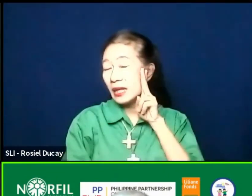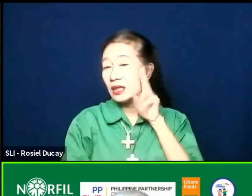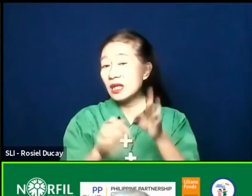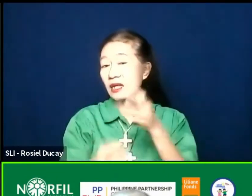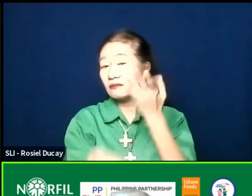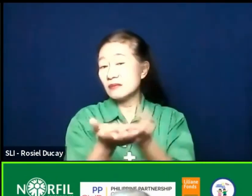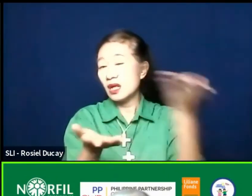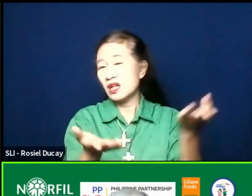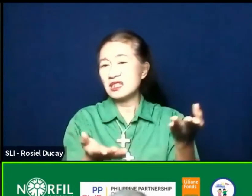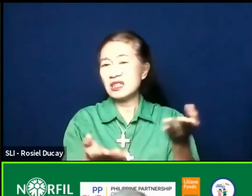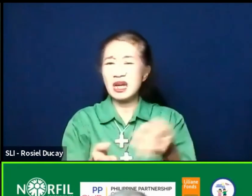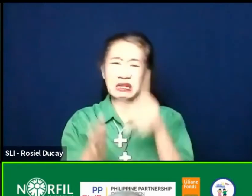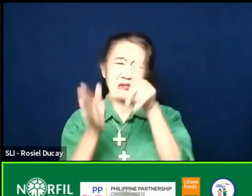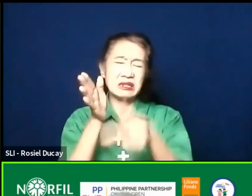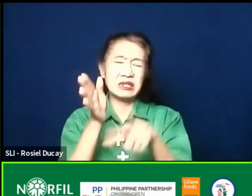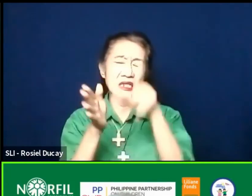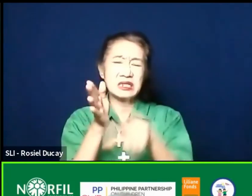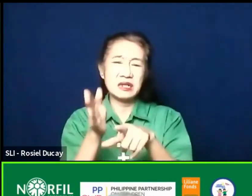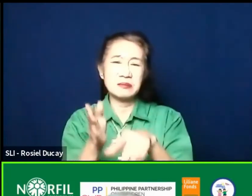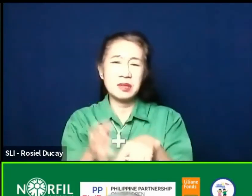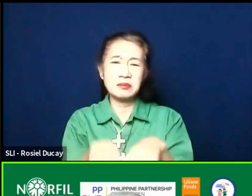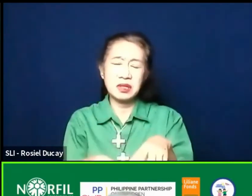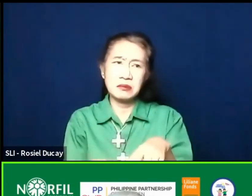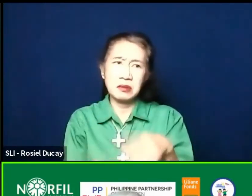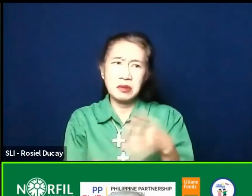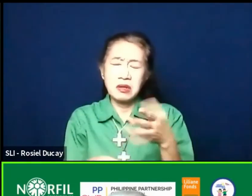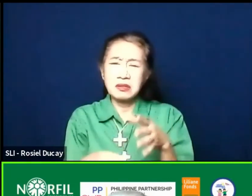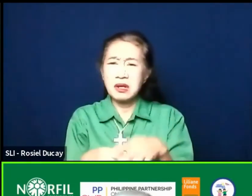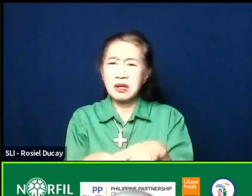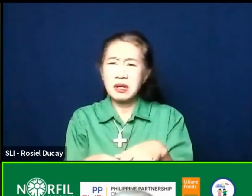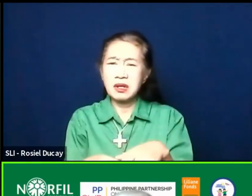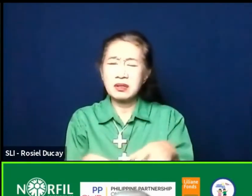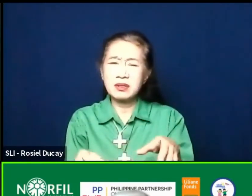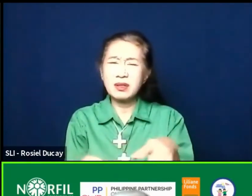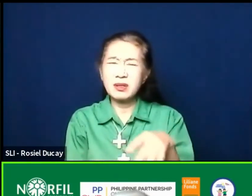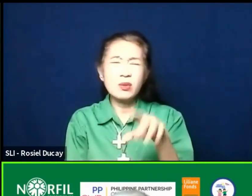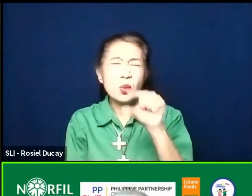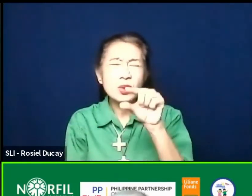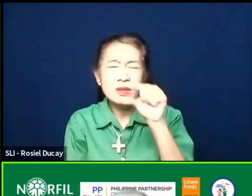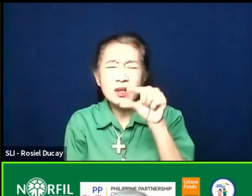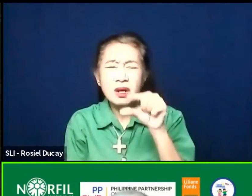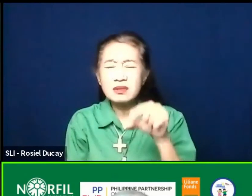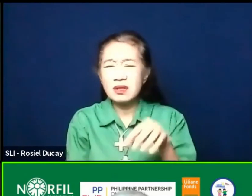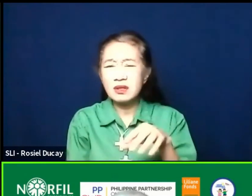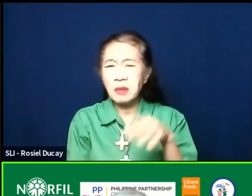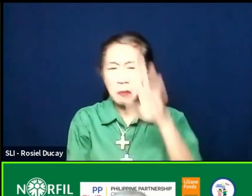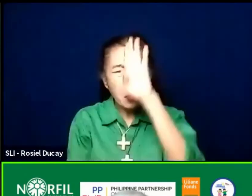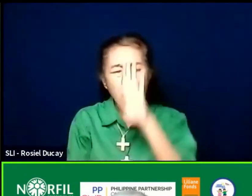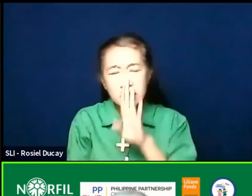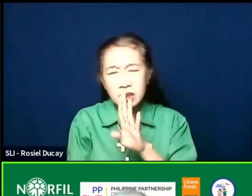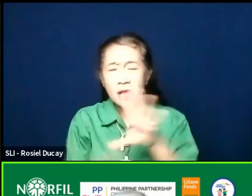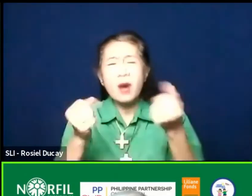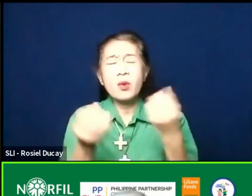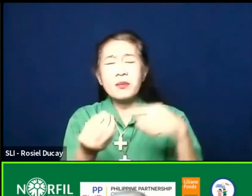mumurahin at baka konting maliit lang na tornilyo, halimbawa ay tumama doon at mabiyak na. So paano pa yung talagang malalaki tipak ng